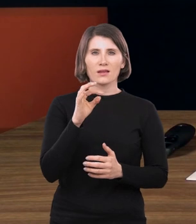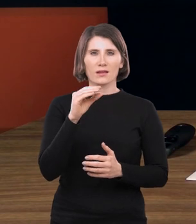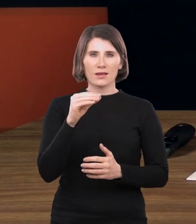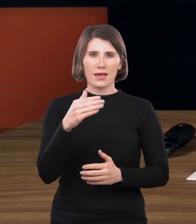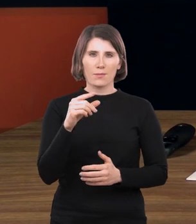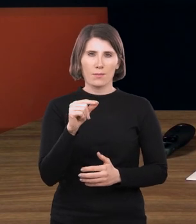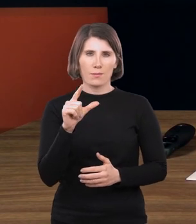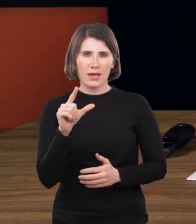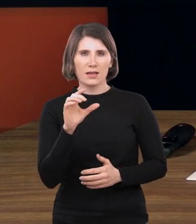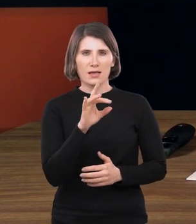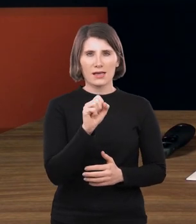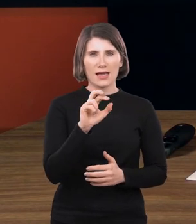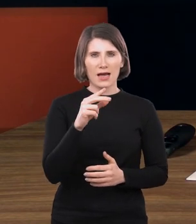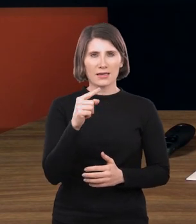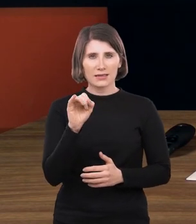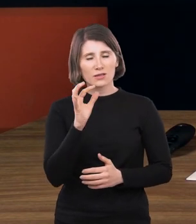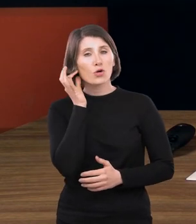była badana techniką